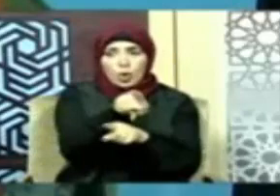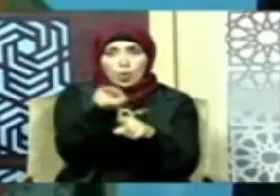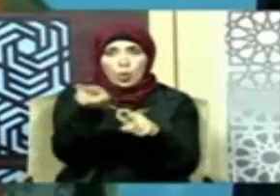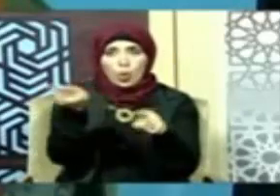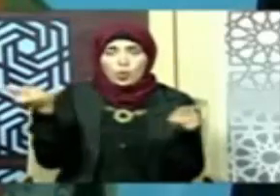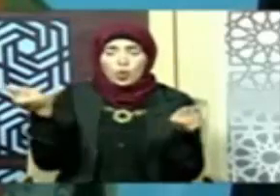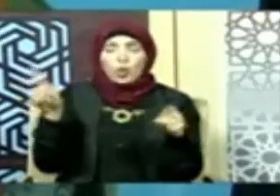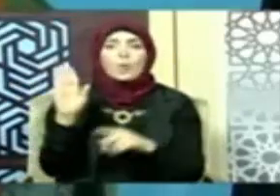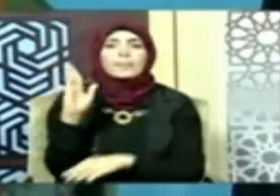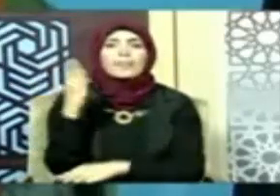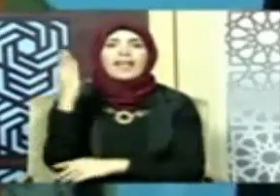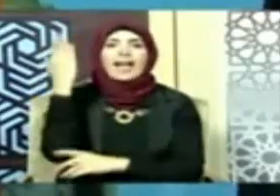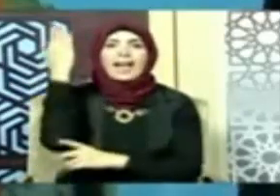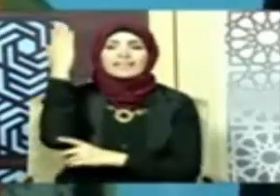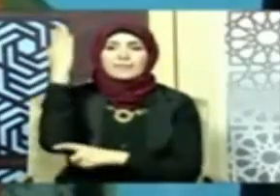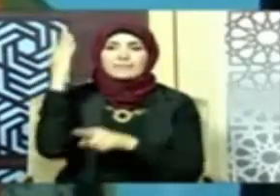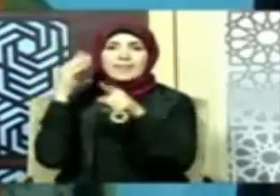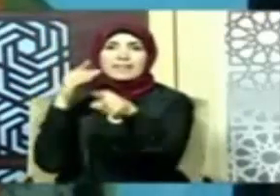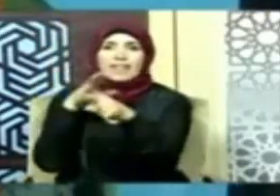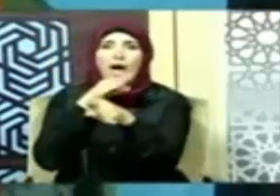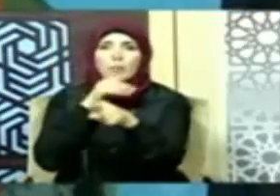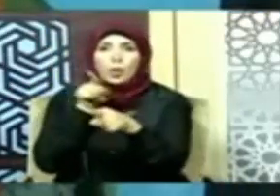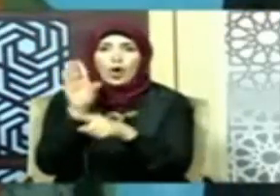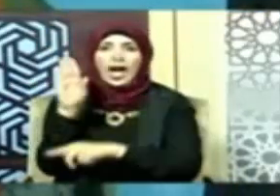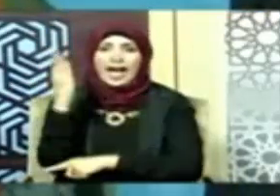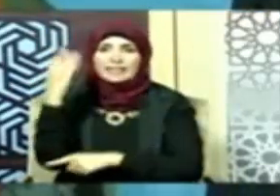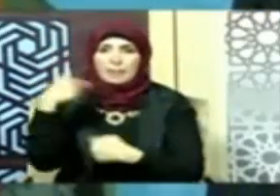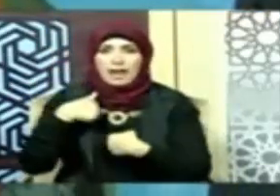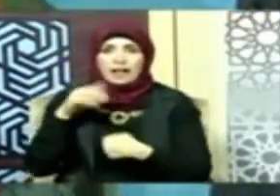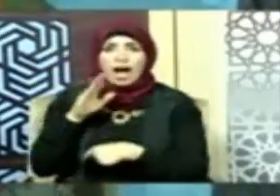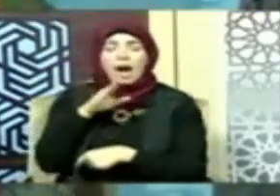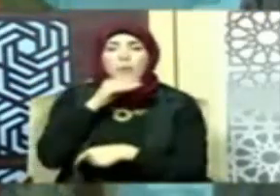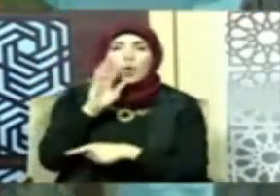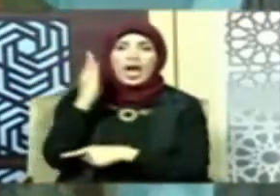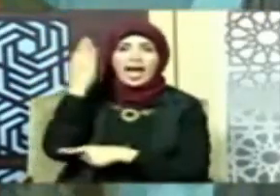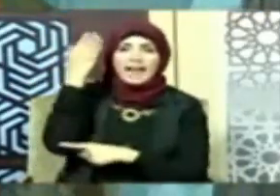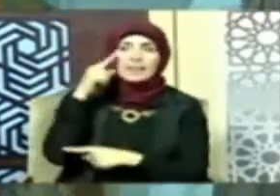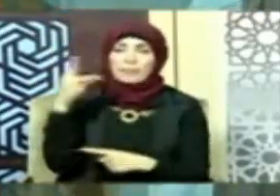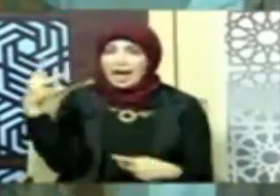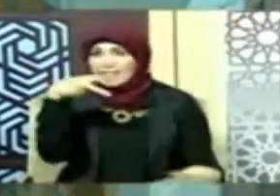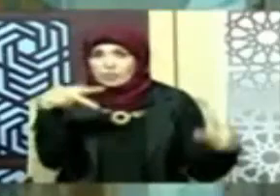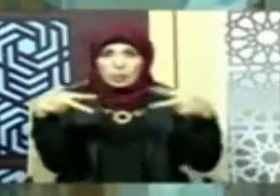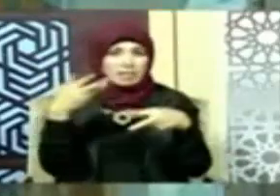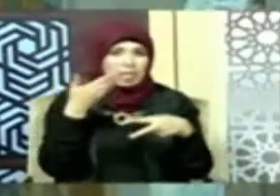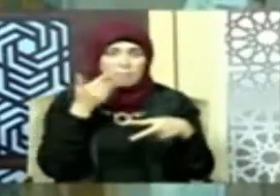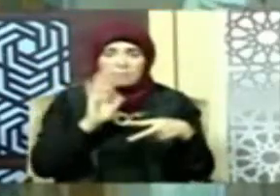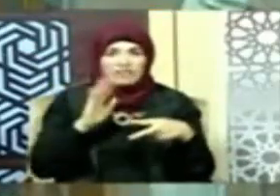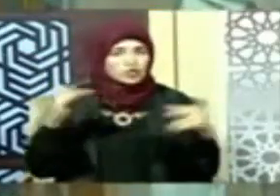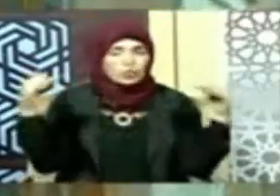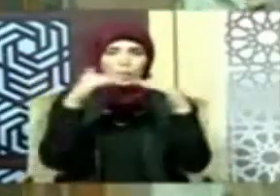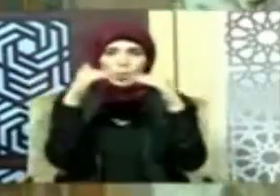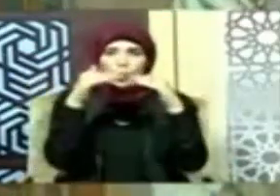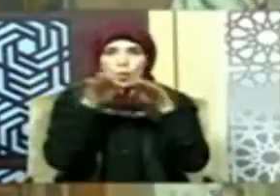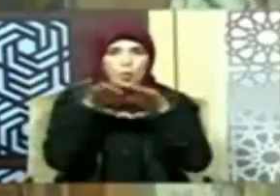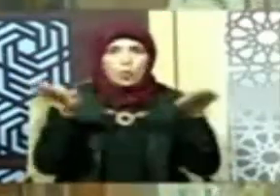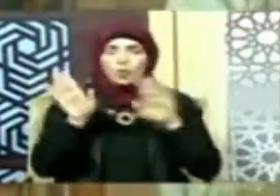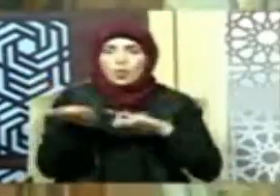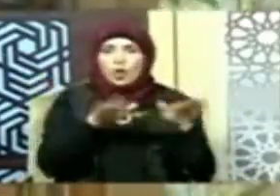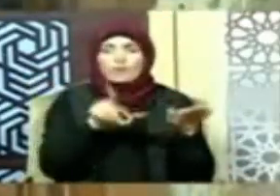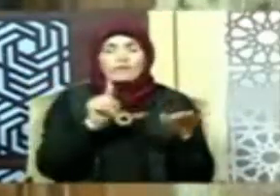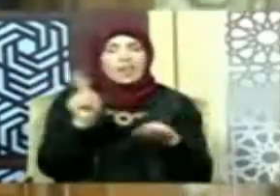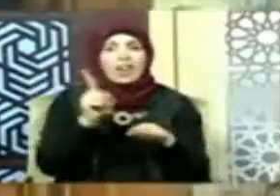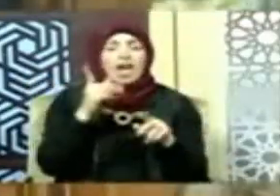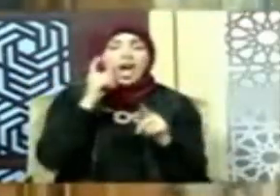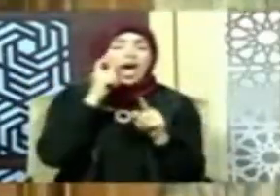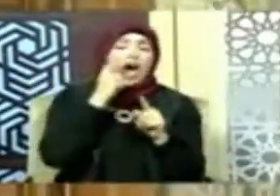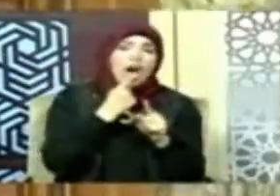لآدم وآدم من تراب، لا فضل لعربي على أعجمي ولا